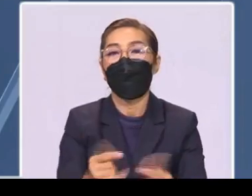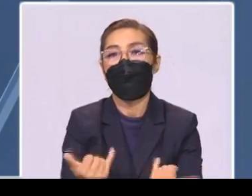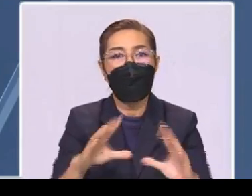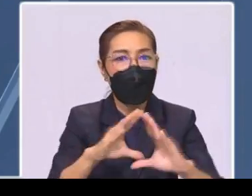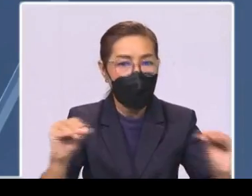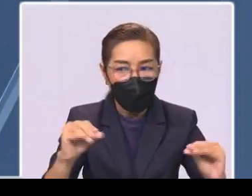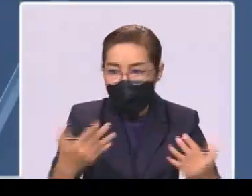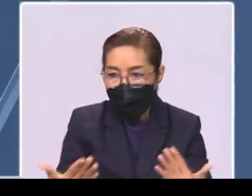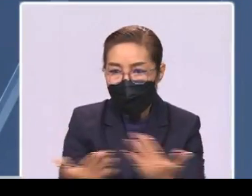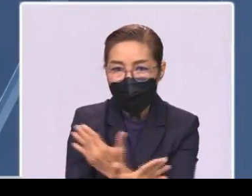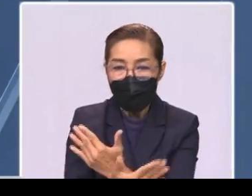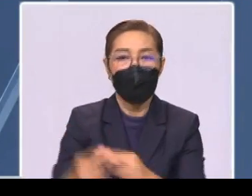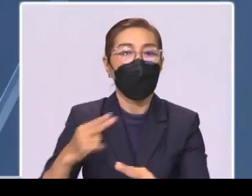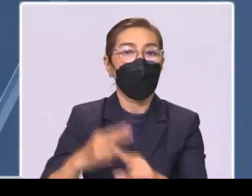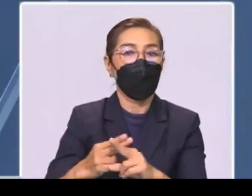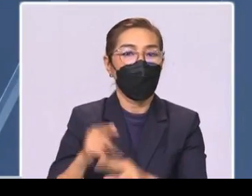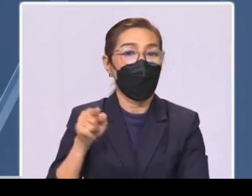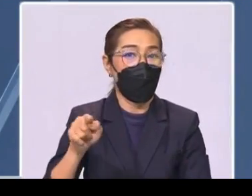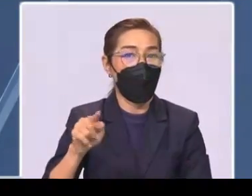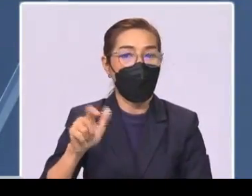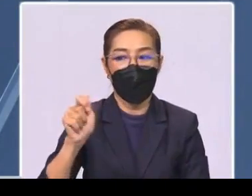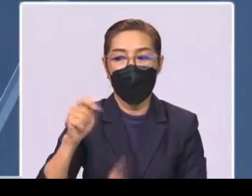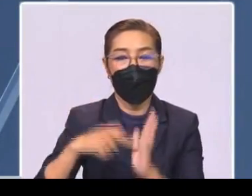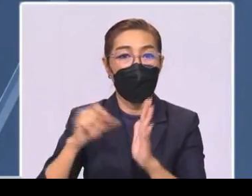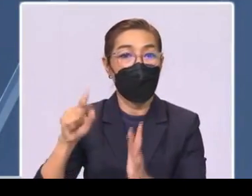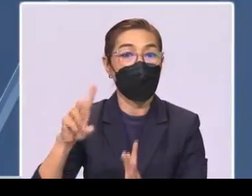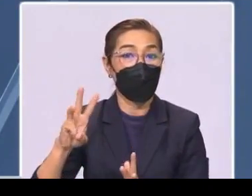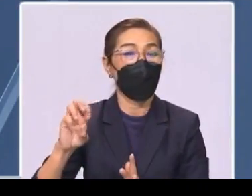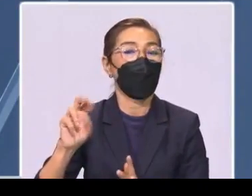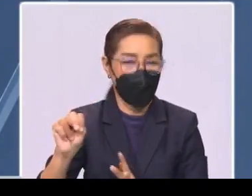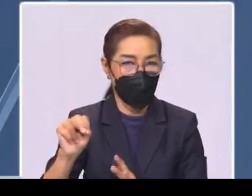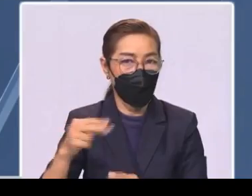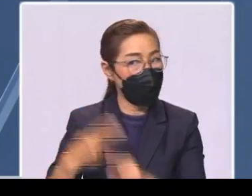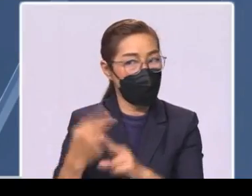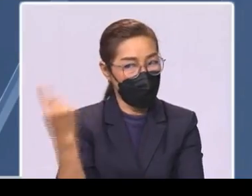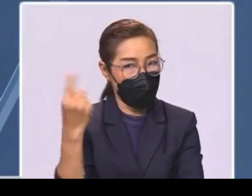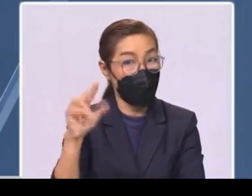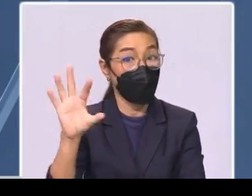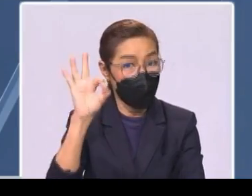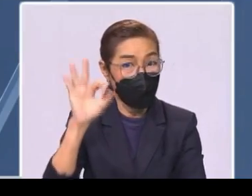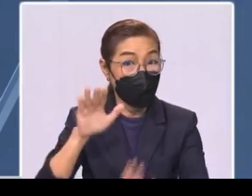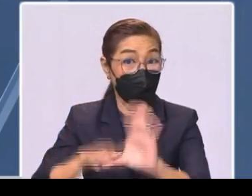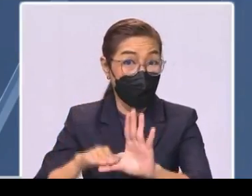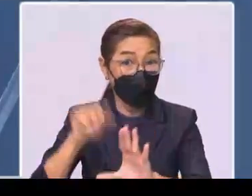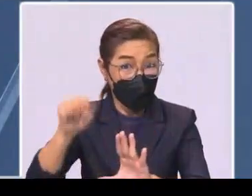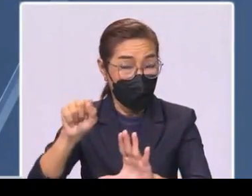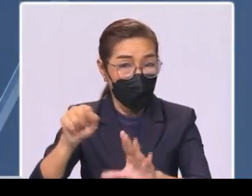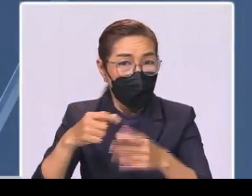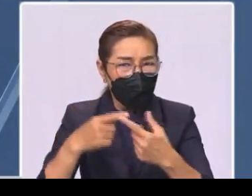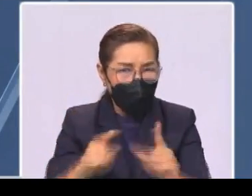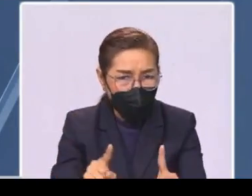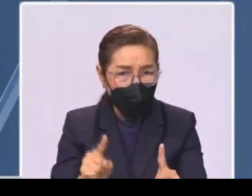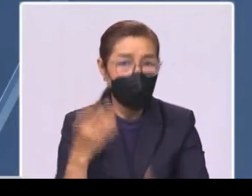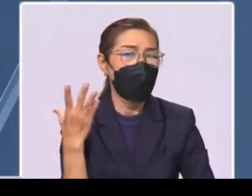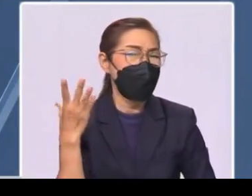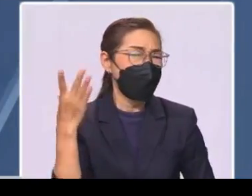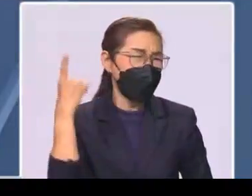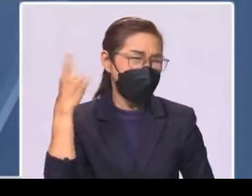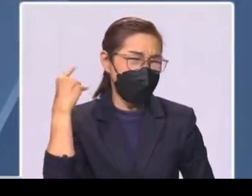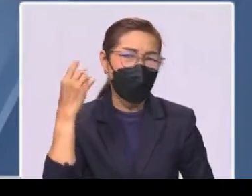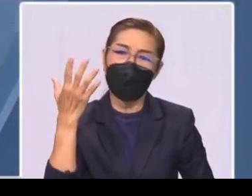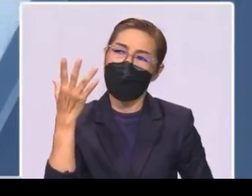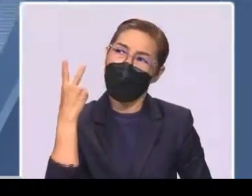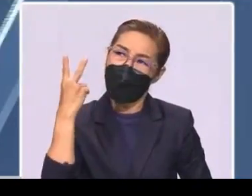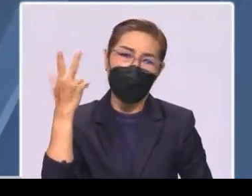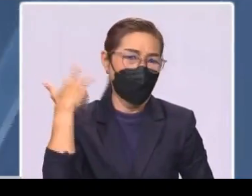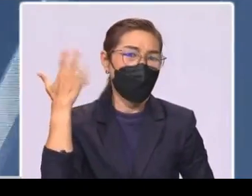อืเป็นหนึ่งเดียวใช่มั้ยอ้าแต่พอก็ไม่เชิงหนึ่งเดียวนะเพราะจูๆครับล่าสุดเมื่อวานนี้เอง 2-3วัน